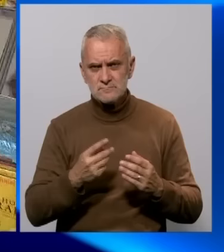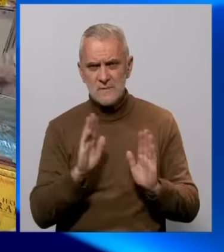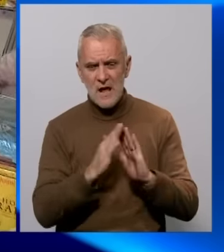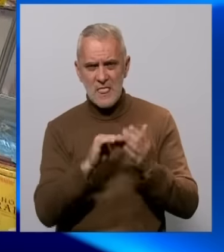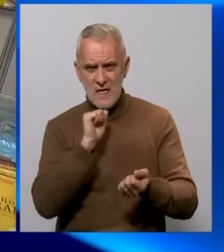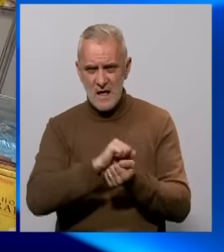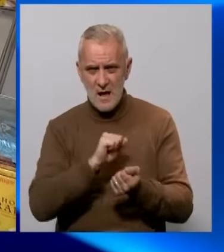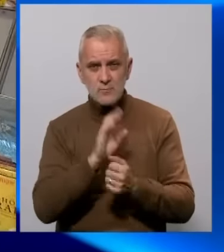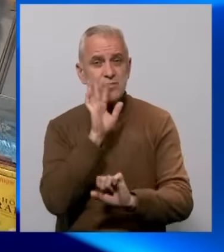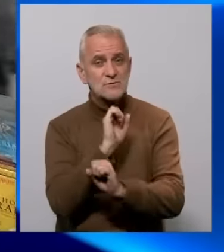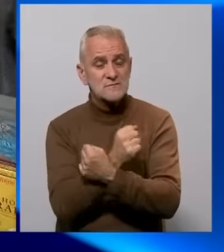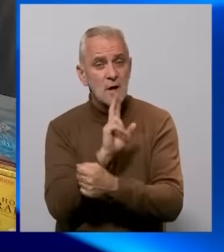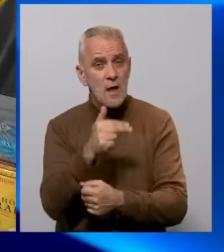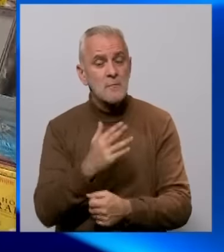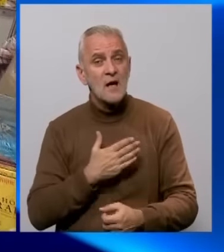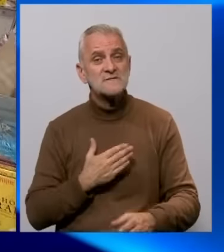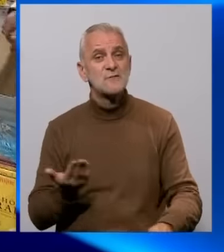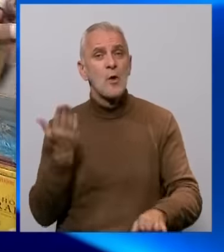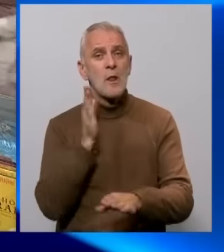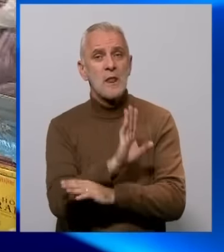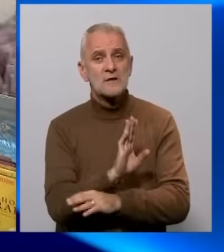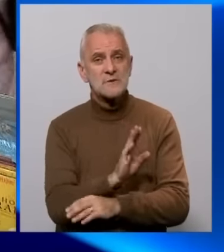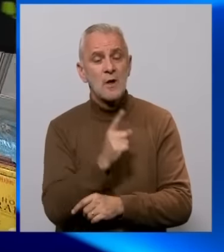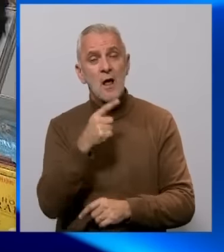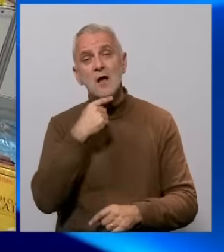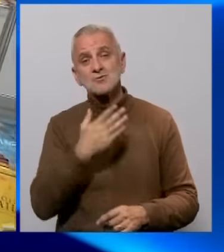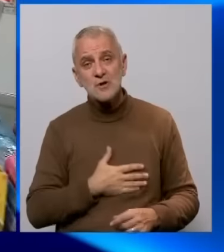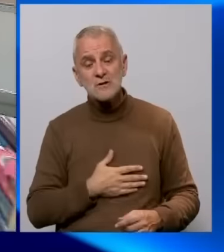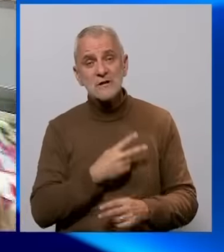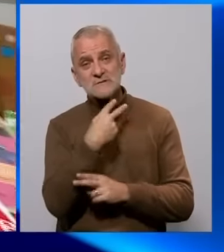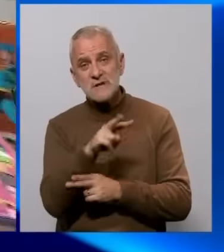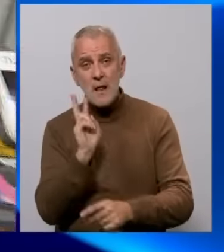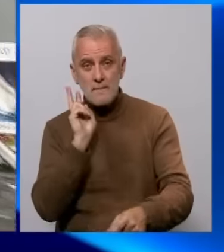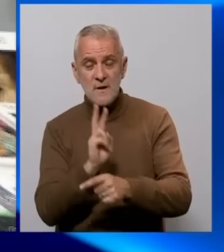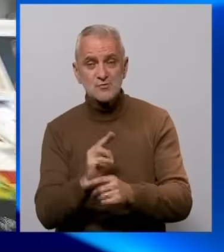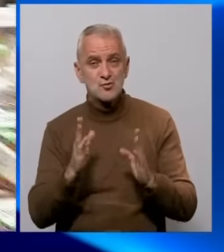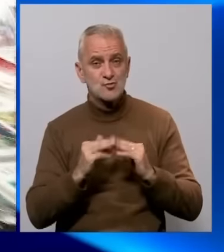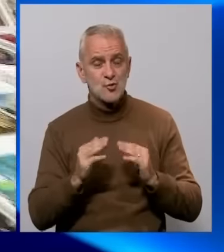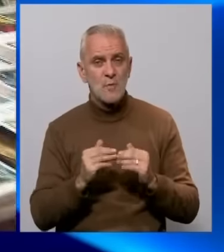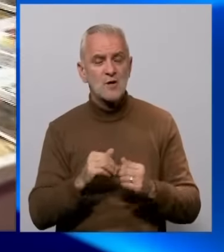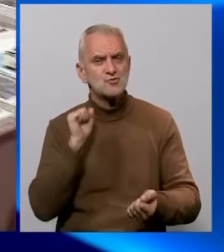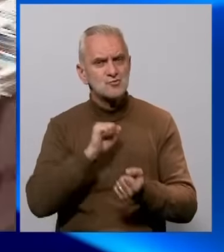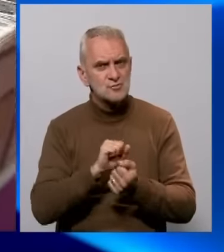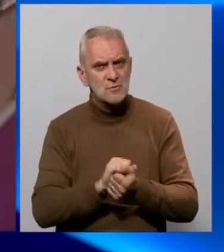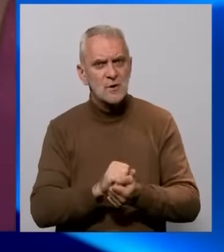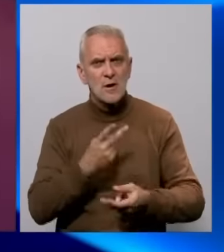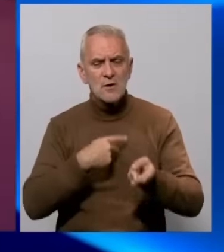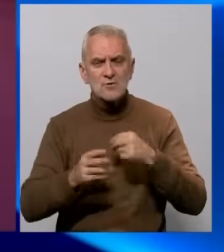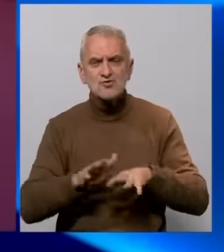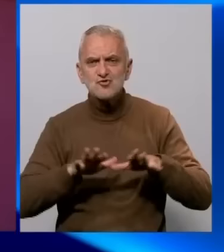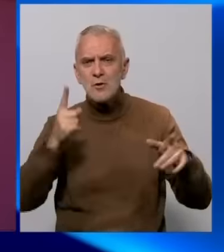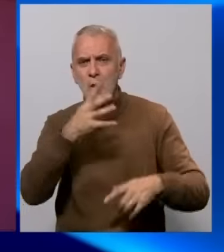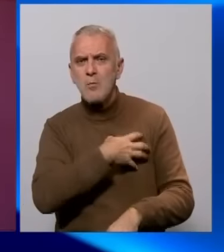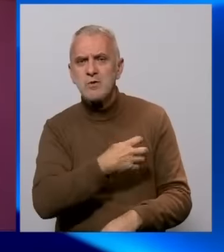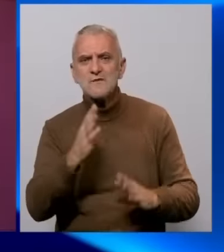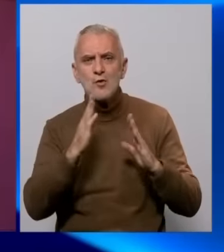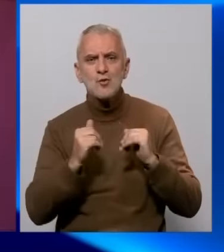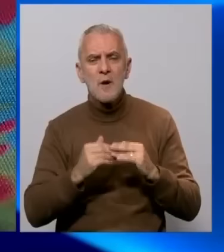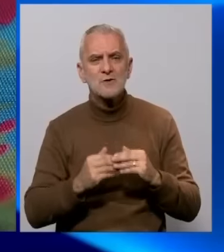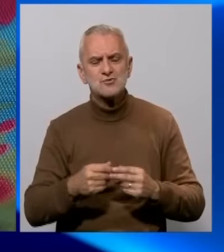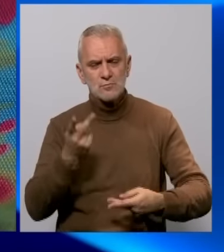Bosni i Hercegovini imala je svoj nastup na Interliberu, nastojeći da skrene pažnju na domaće izdavaštvo, širinu i bogatstvo